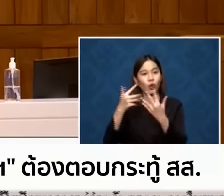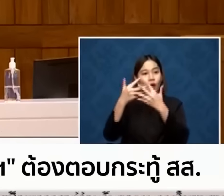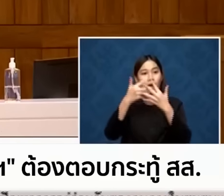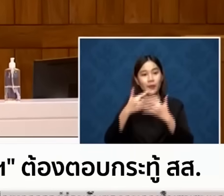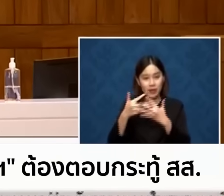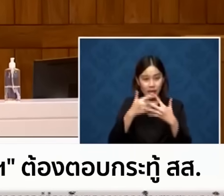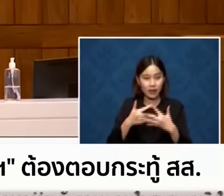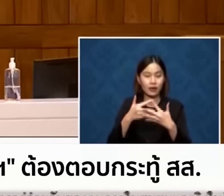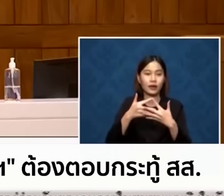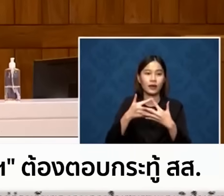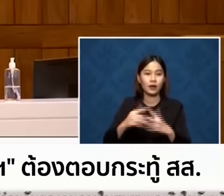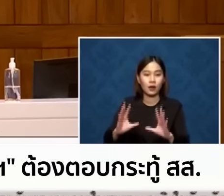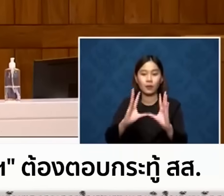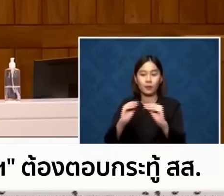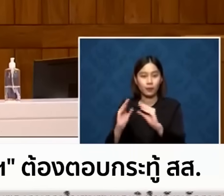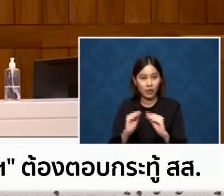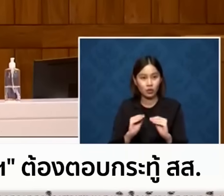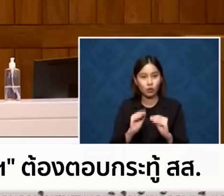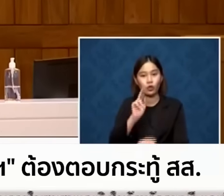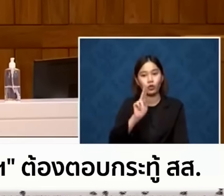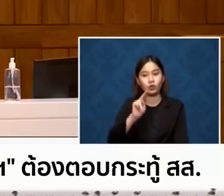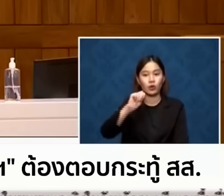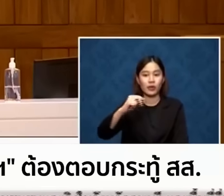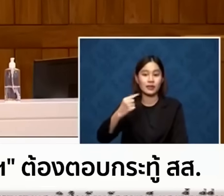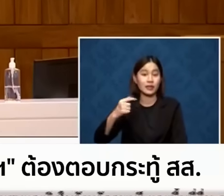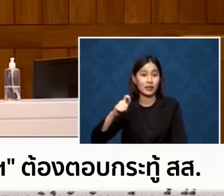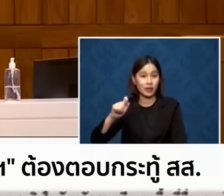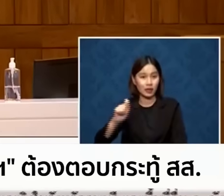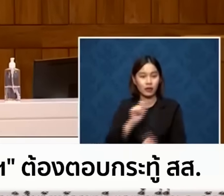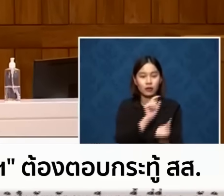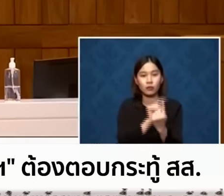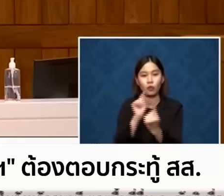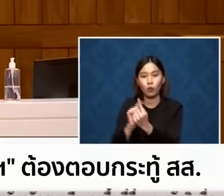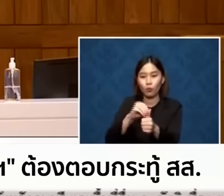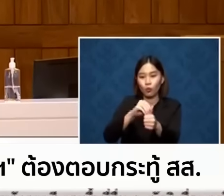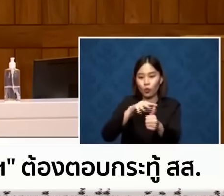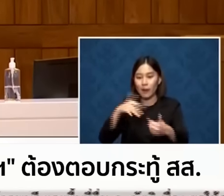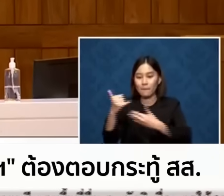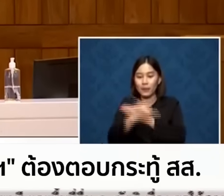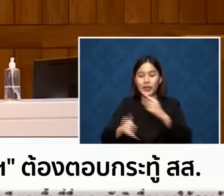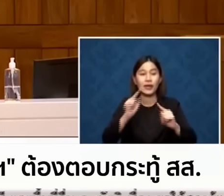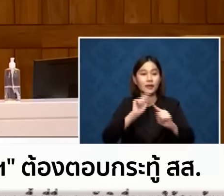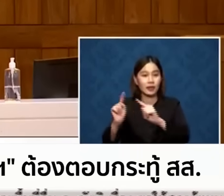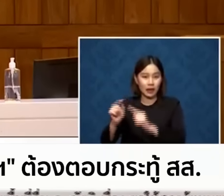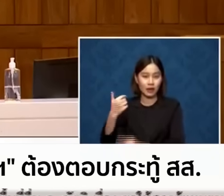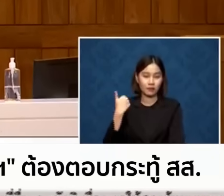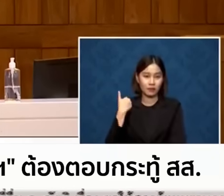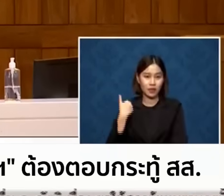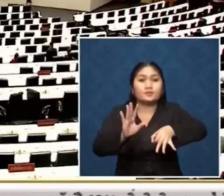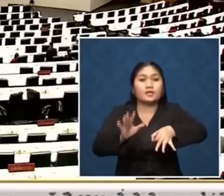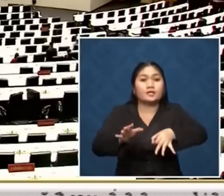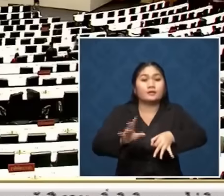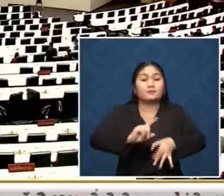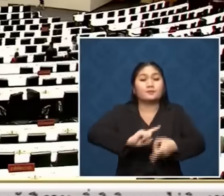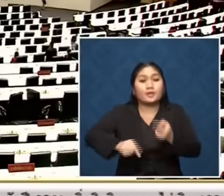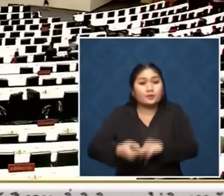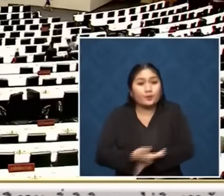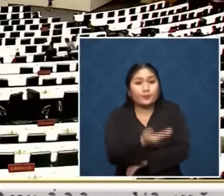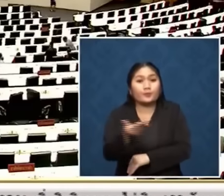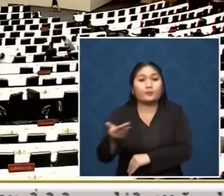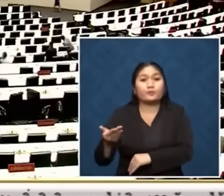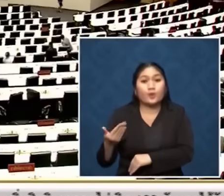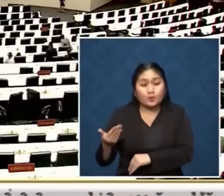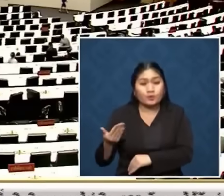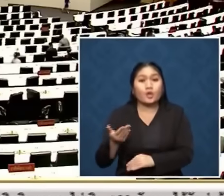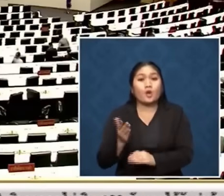บ่อยๆตั้งแต่สมัยรัฐบาลที่ผ่านๆมาด้วยนะครับทีนี้บรรยากาศเมื่อวานนี้อยากจะพาไปดูกันหน่อยว่าดุเดือดตั้งแต่เโชว์นะฮะ